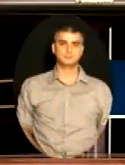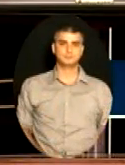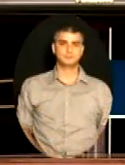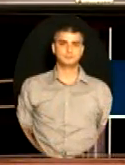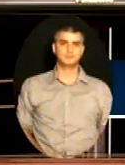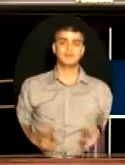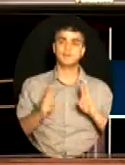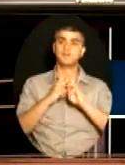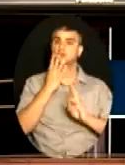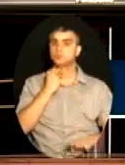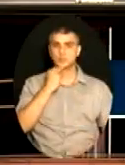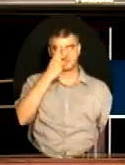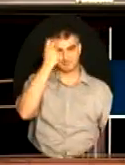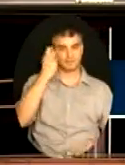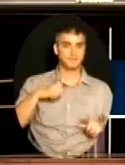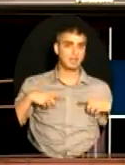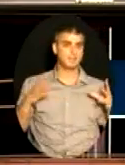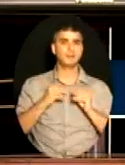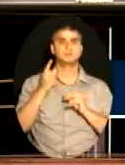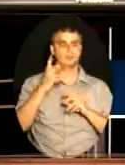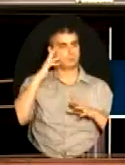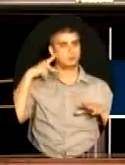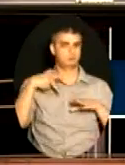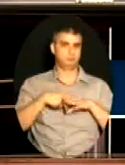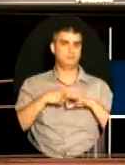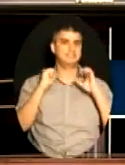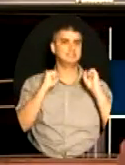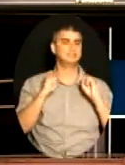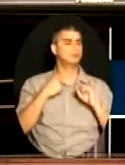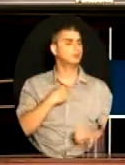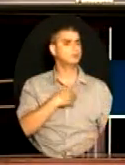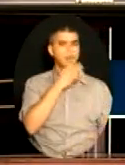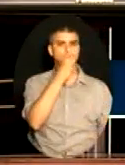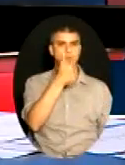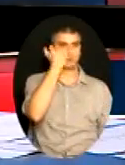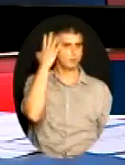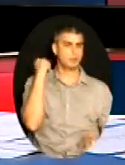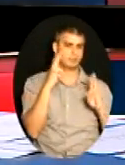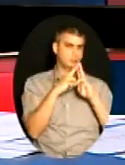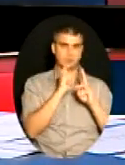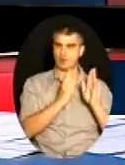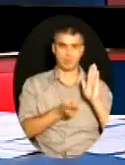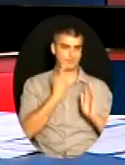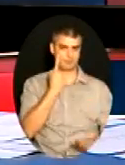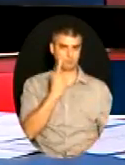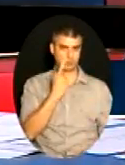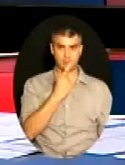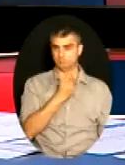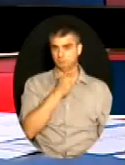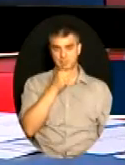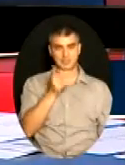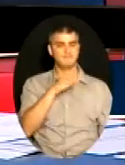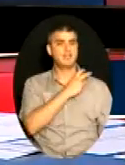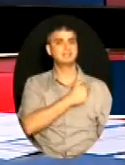והמפגש בין יהודים לערבים, הדו-קיום הזה, זה מערער מאוד את היציבות. אז אני רוצה לשאול אותך, אתמול הייתה פגישה, ולא בפעם הראשונה בינך